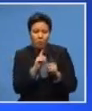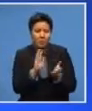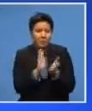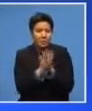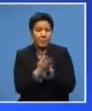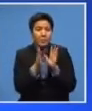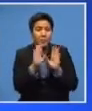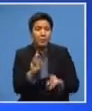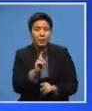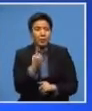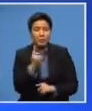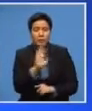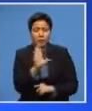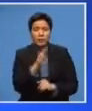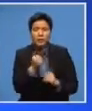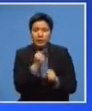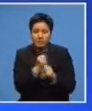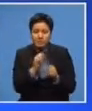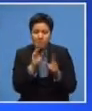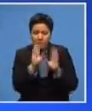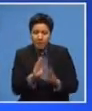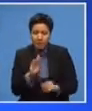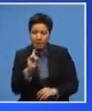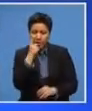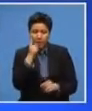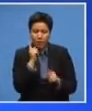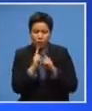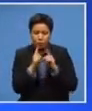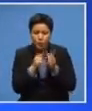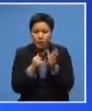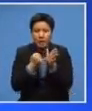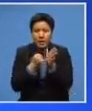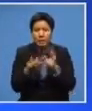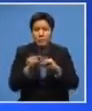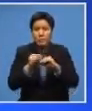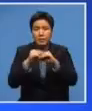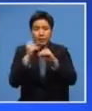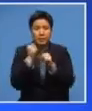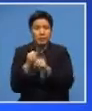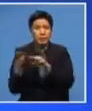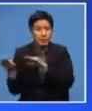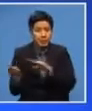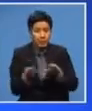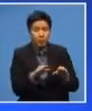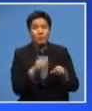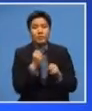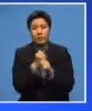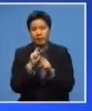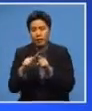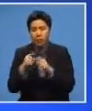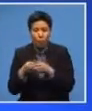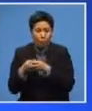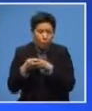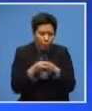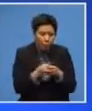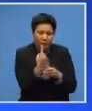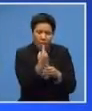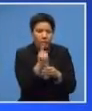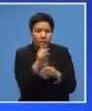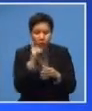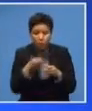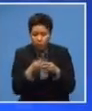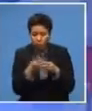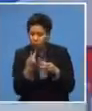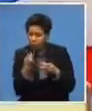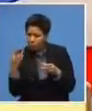ใหม่ให้เป็นระบบให้มากขึ้นนะครับเพื่อจะได้แก้หาได้พร้อมๆกันในหลายเรื่องไม่ใช่คณะเดียวไปพูดกันก็มันก็